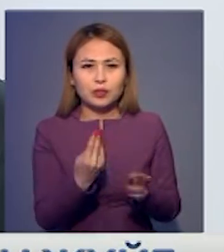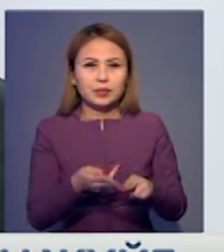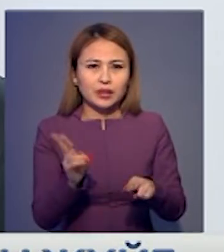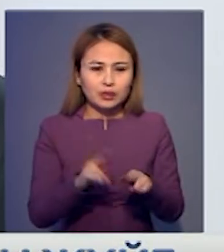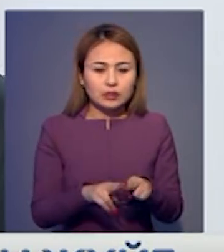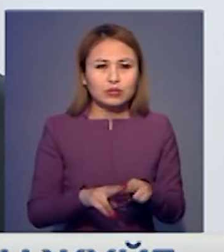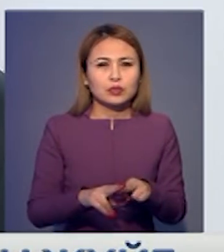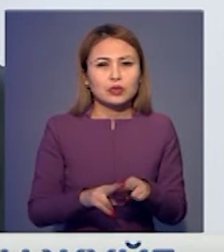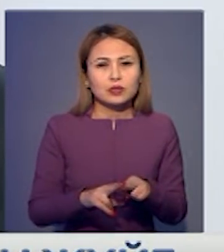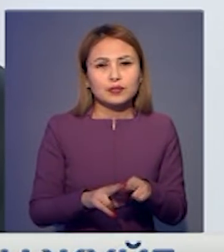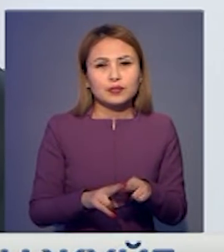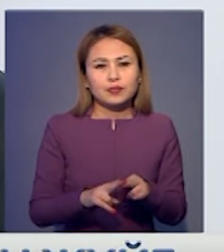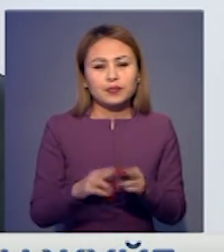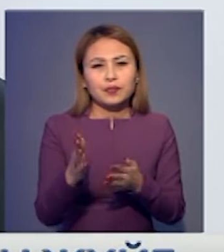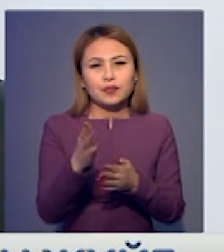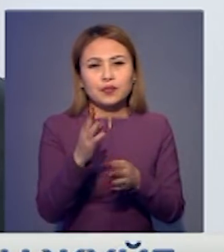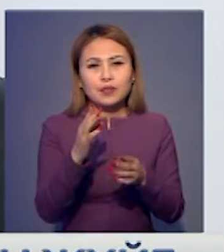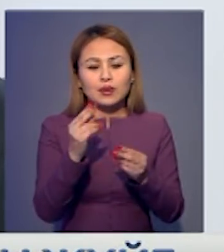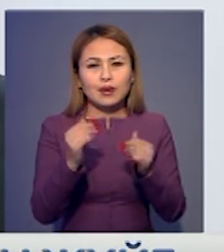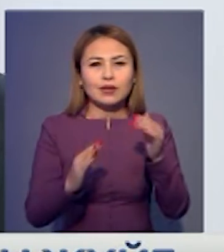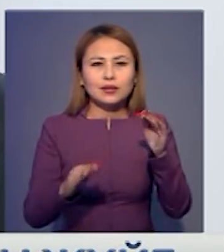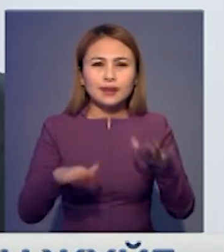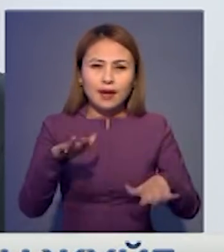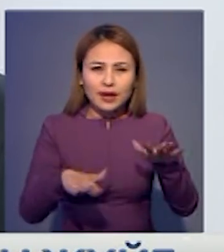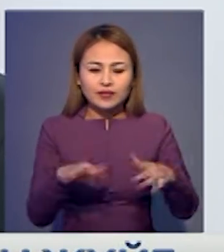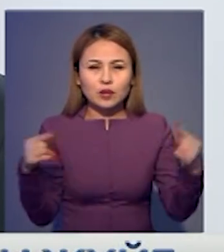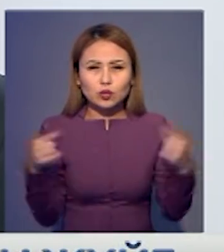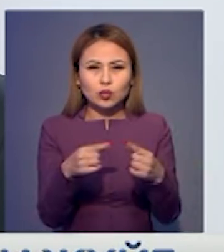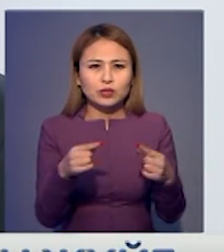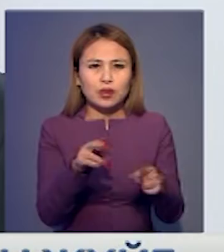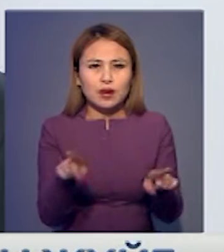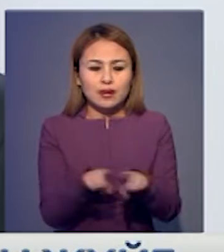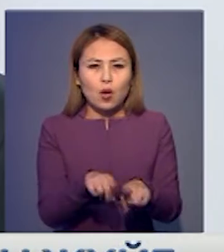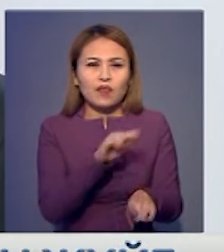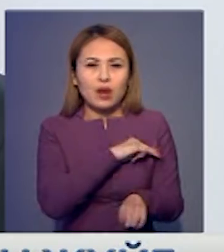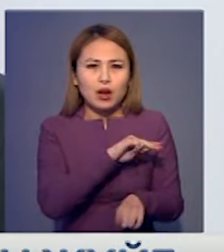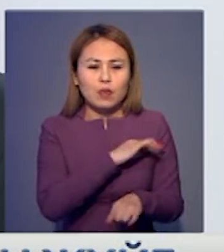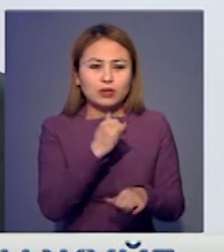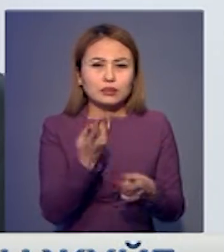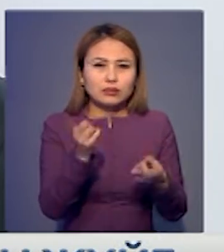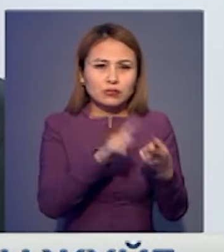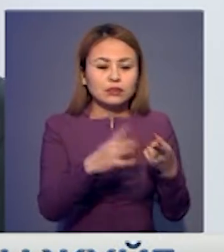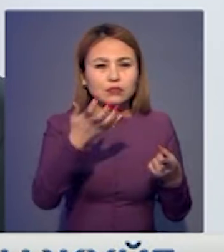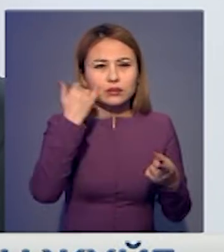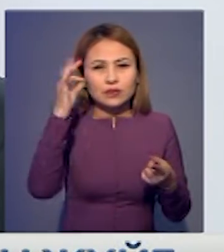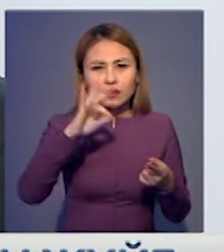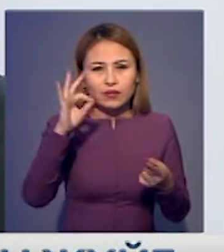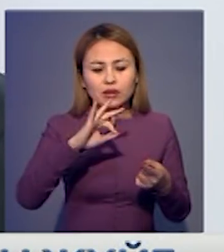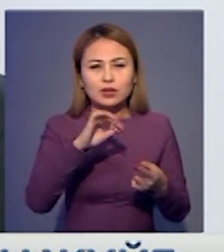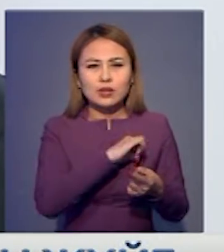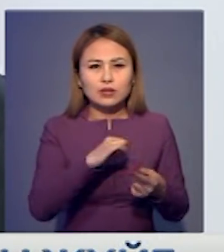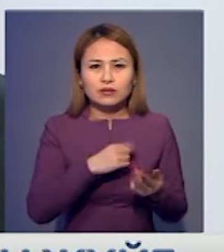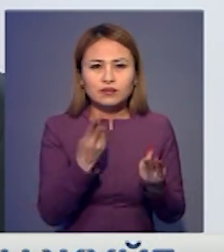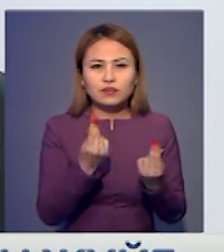себепті бұл жаңағы динамикалық тарифті басқару бағдарламасы осылай жұмыс істейді. Осы коммерциялық бағыттардан түскен барша қаражат біз